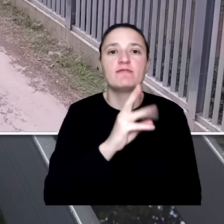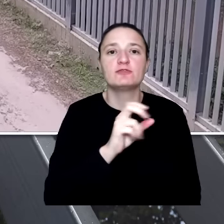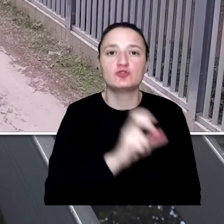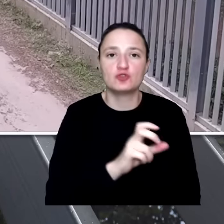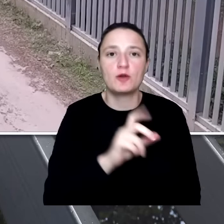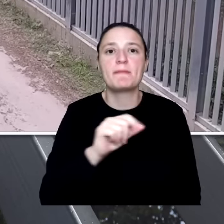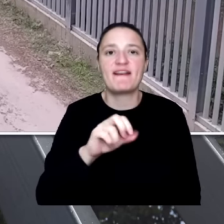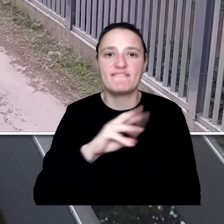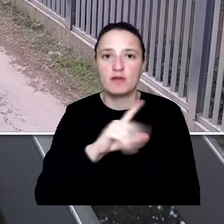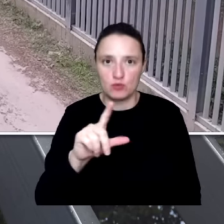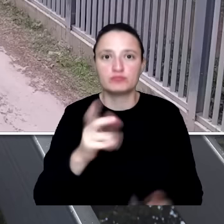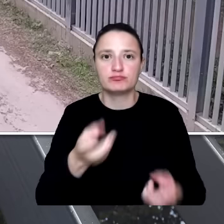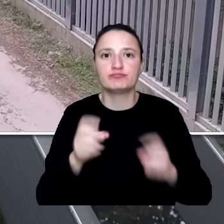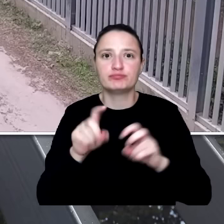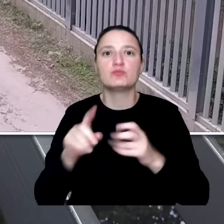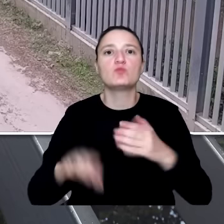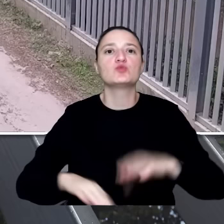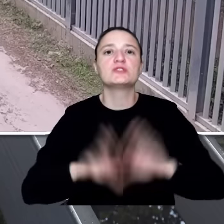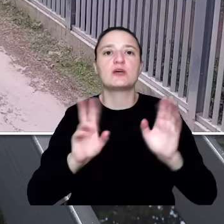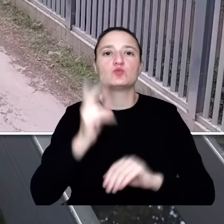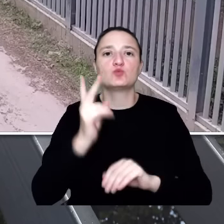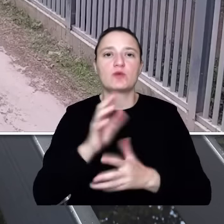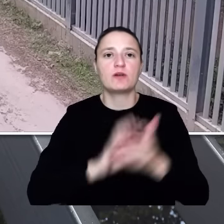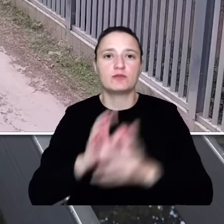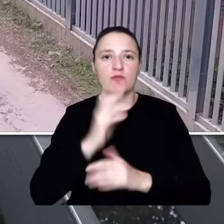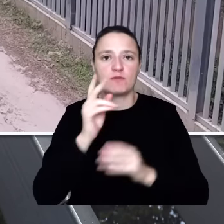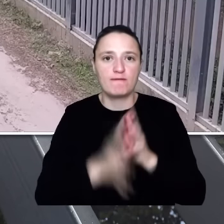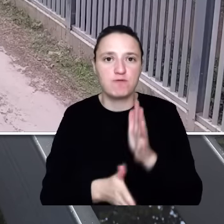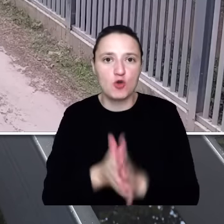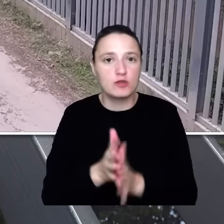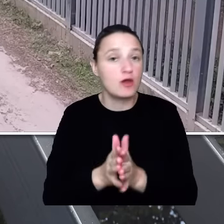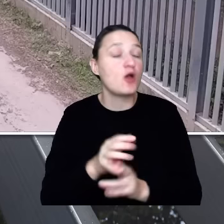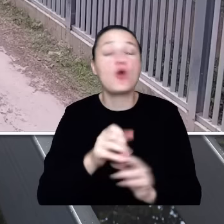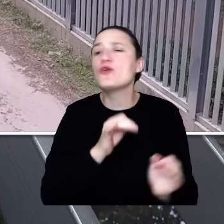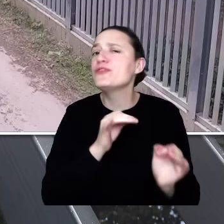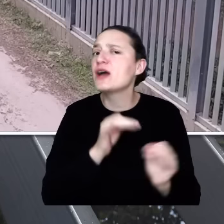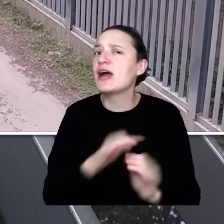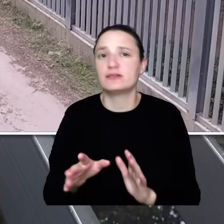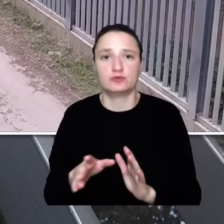Wojny Światowej, to przecież od razu zaznaczał, że